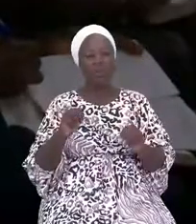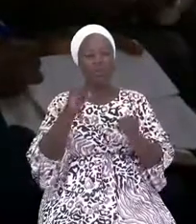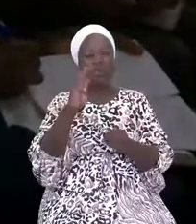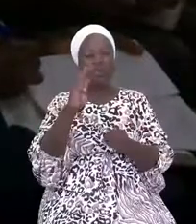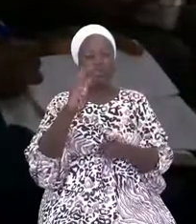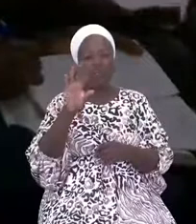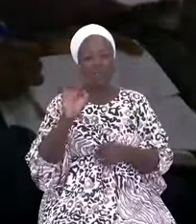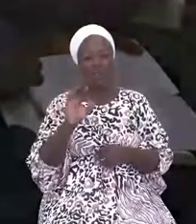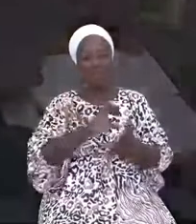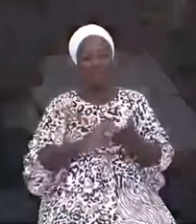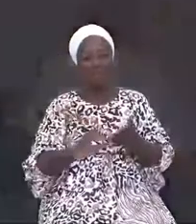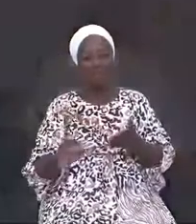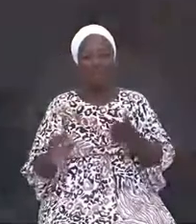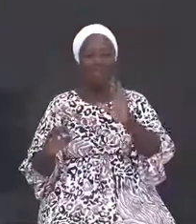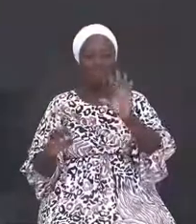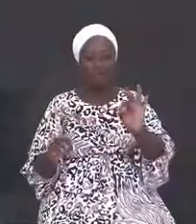Psaume 49,